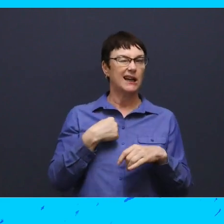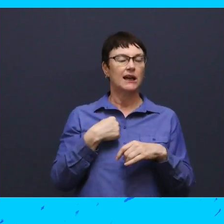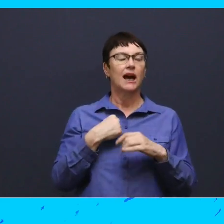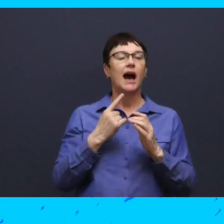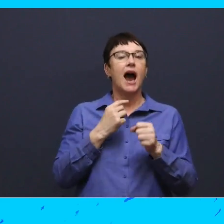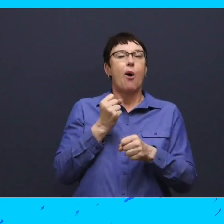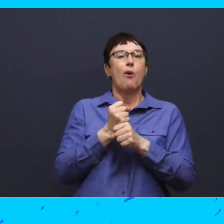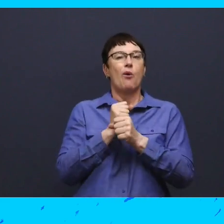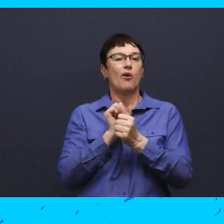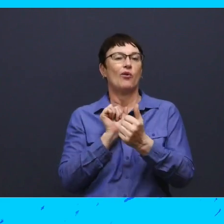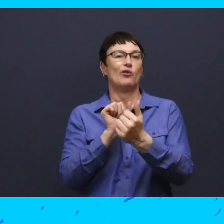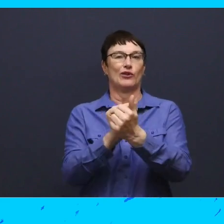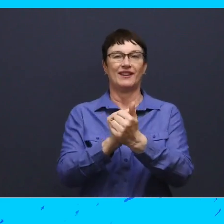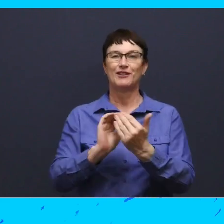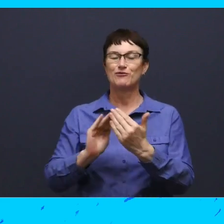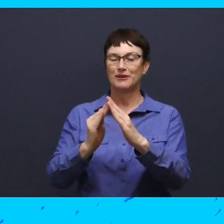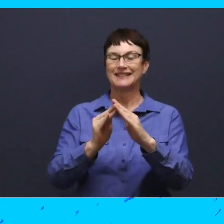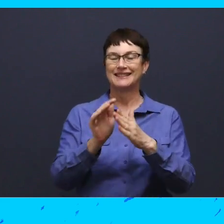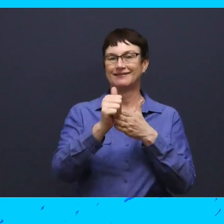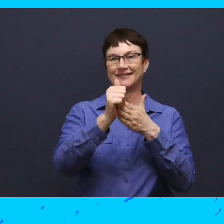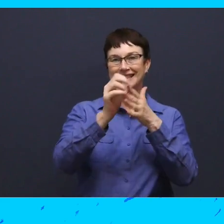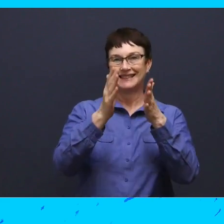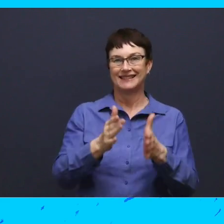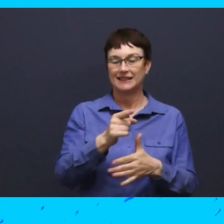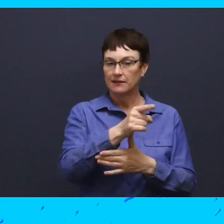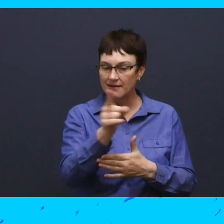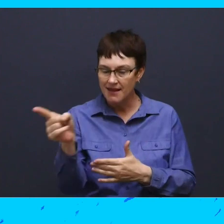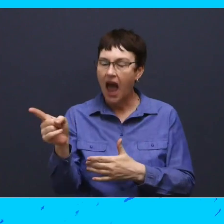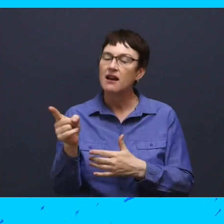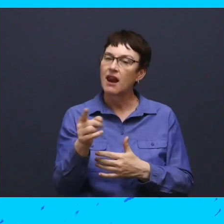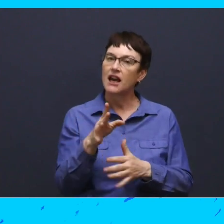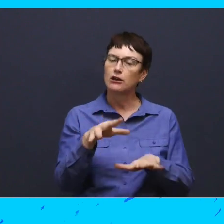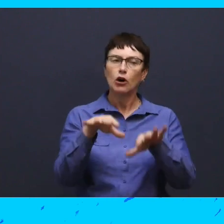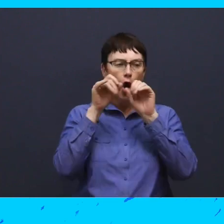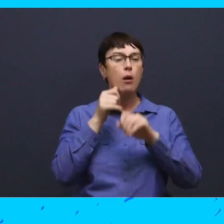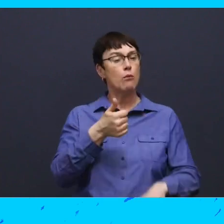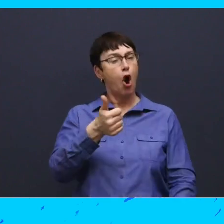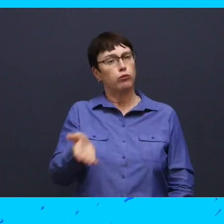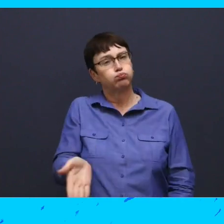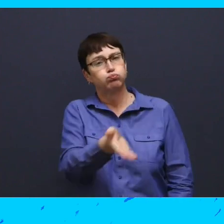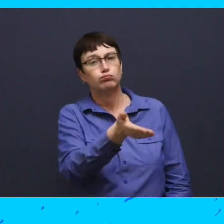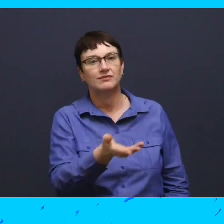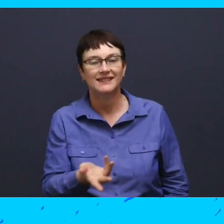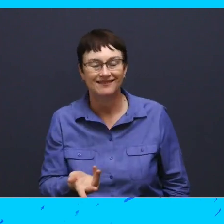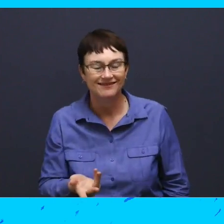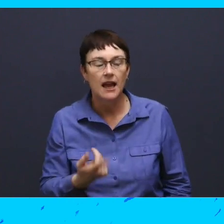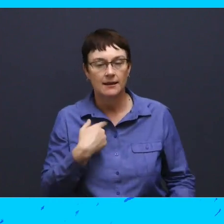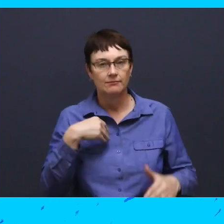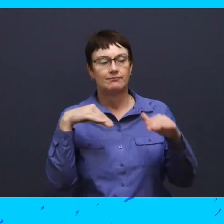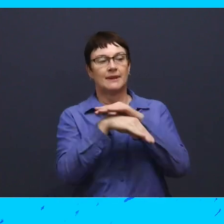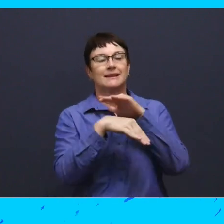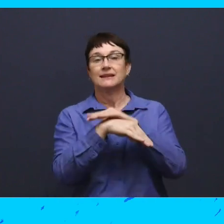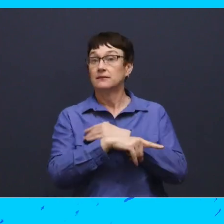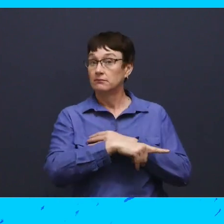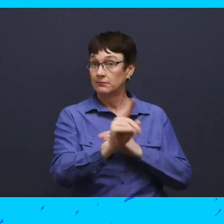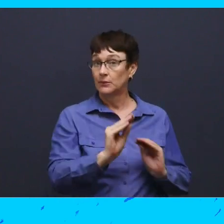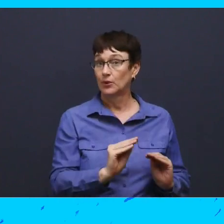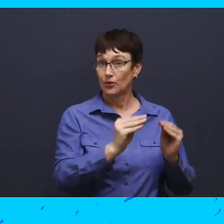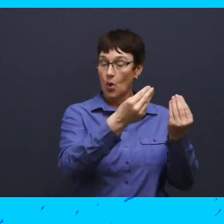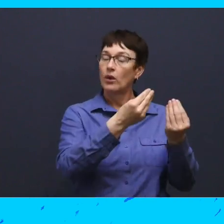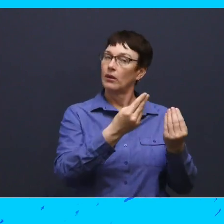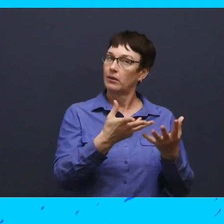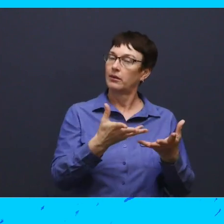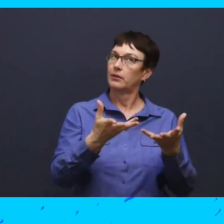religieux dans une, sous une perspective qui est plus compréhensible pour eux et fait en faire